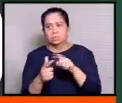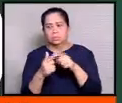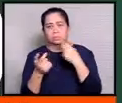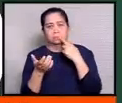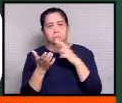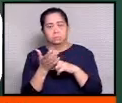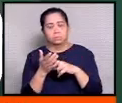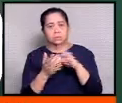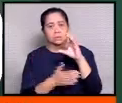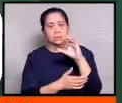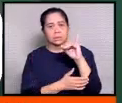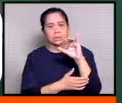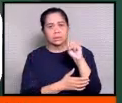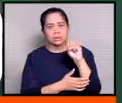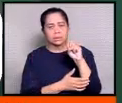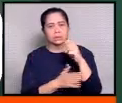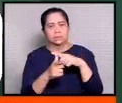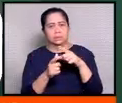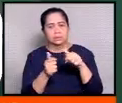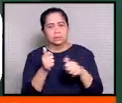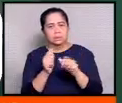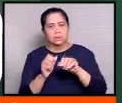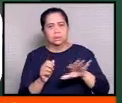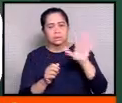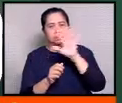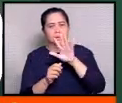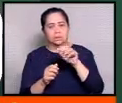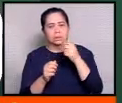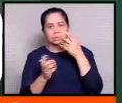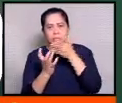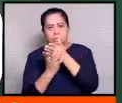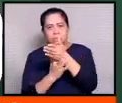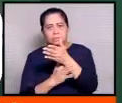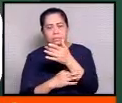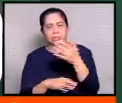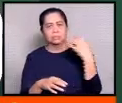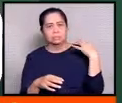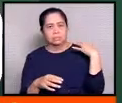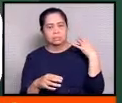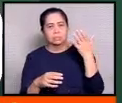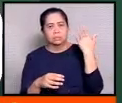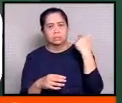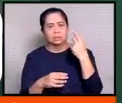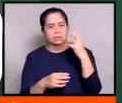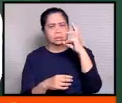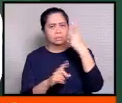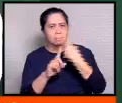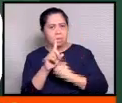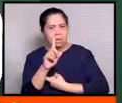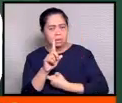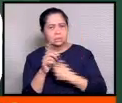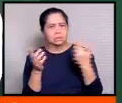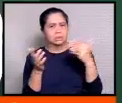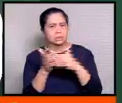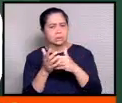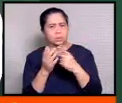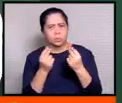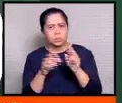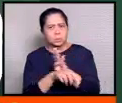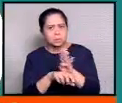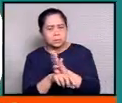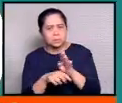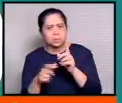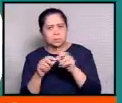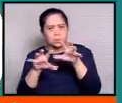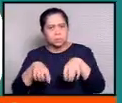pa sa report ng CSIS sa ilalim ng kanilang Asia Maritime Transparency Initiative, nitong huling anim na buwan ay muling naging aktibo ang